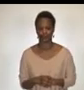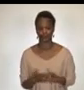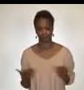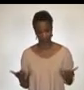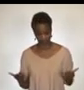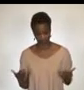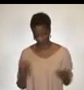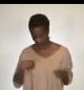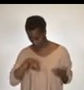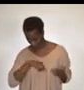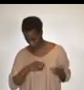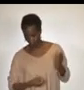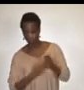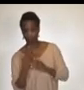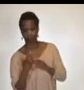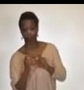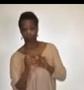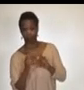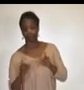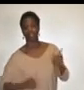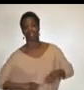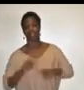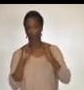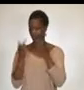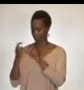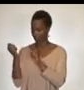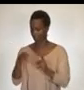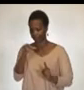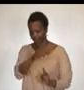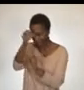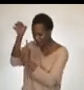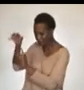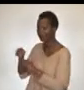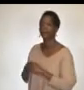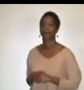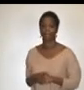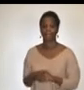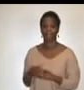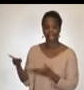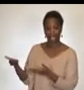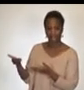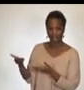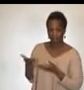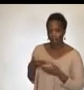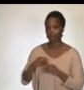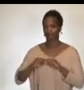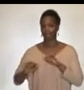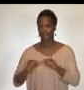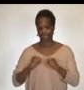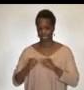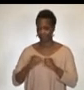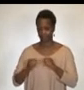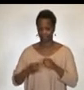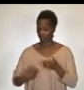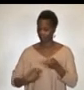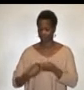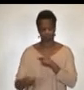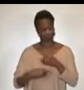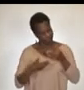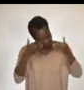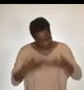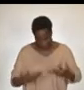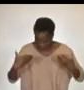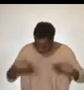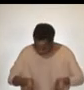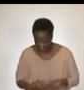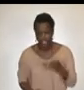désigné un nouveau directeur général, nous avons arrêté toutes ces offres et activités complètement exotique. Nous avons